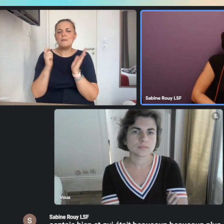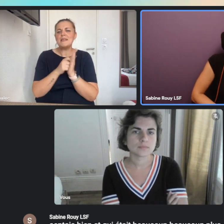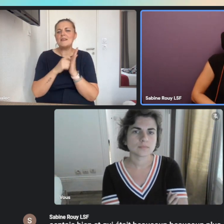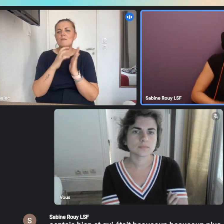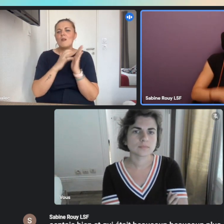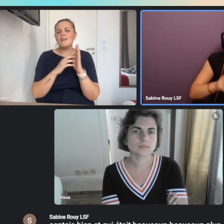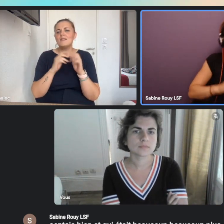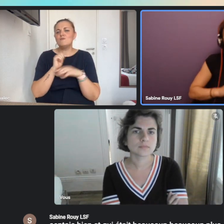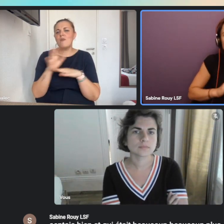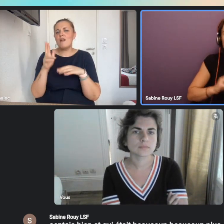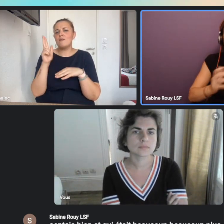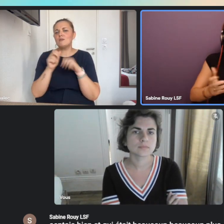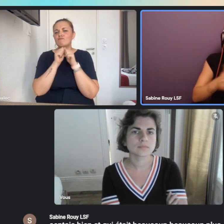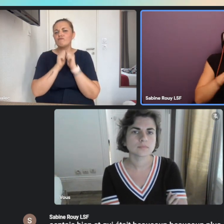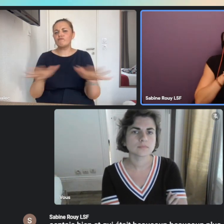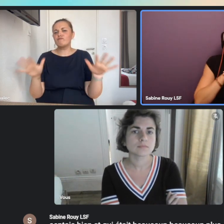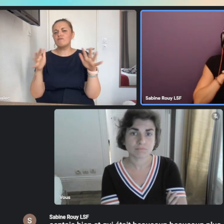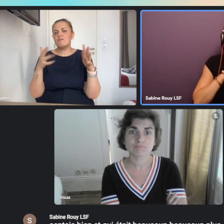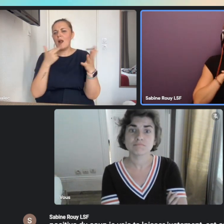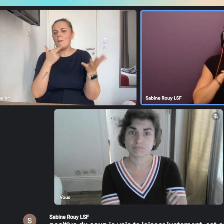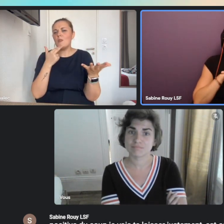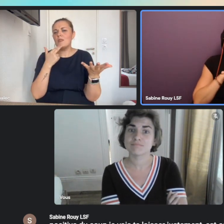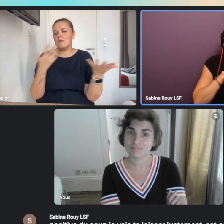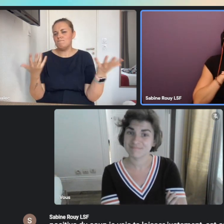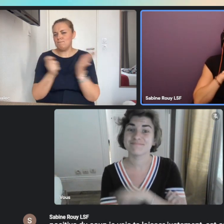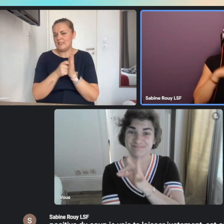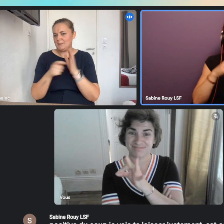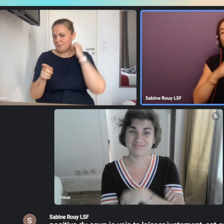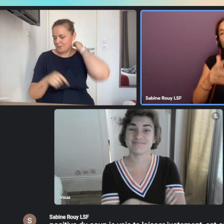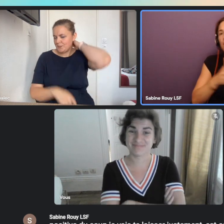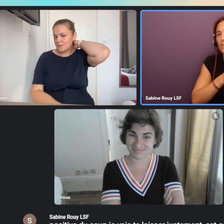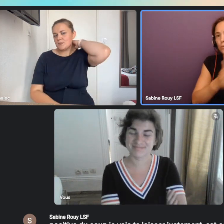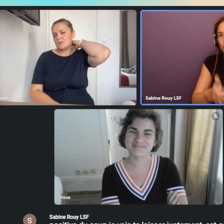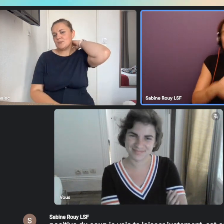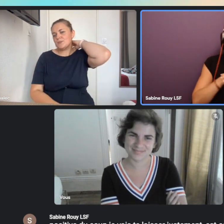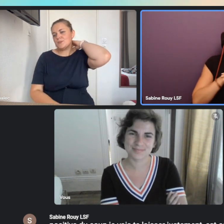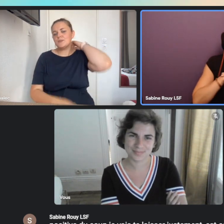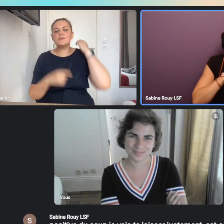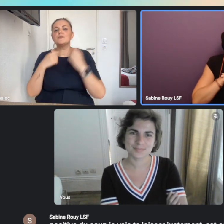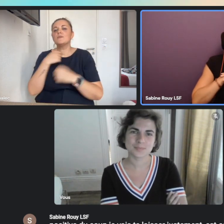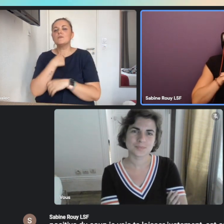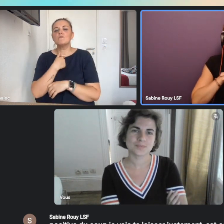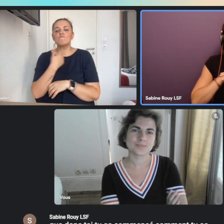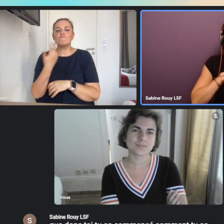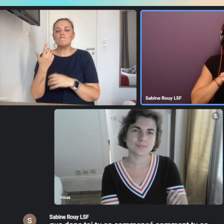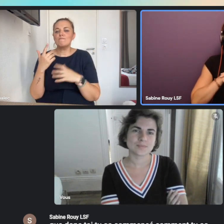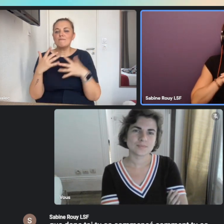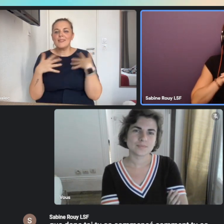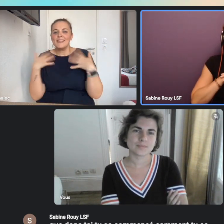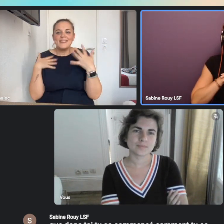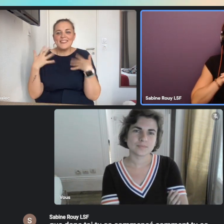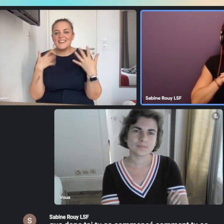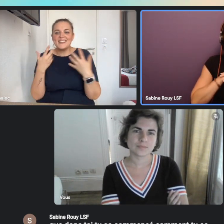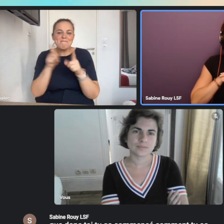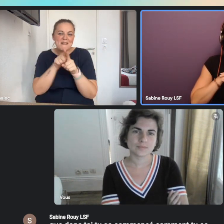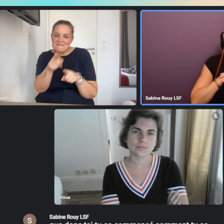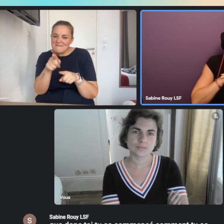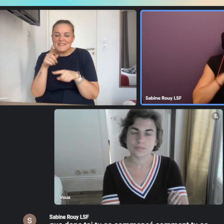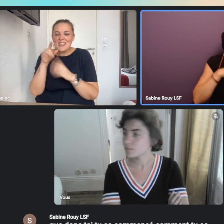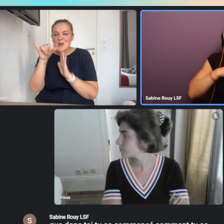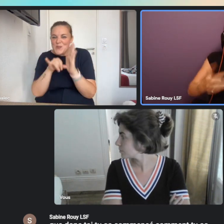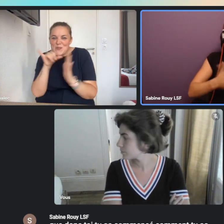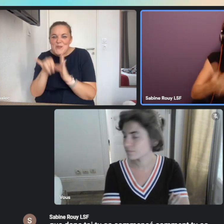y a 2, 3 ans, je dirais, quand ça a commencé à se diffuser, que c'était à la mode justement.